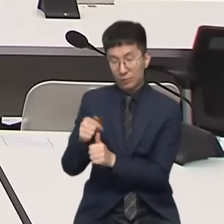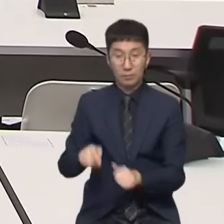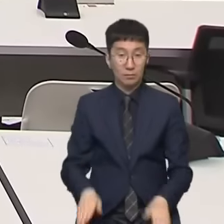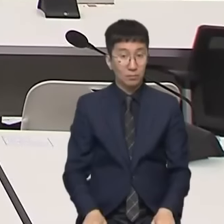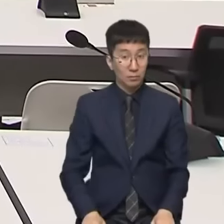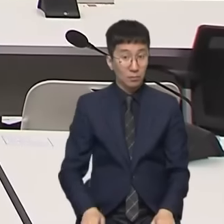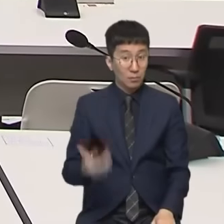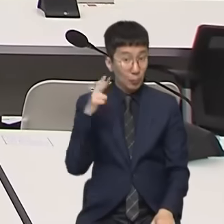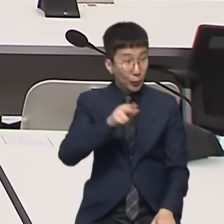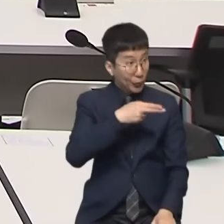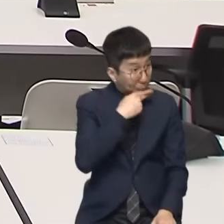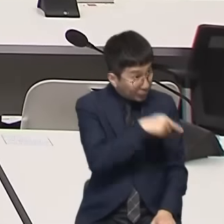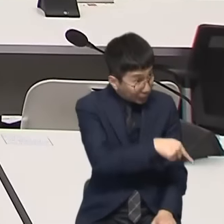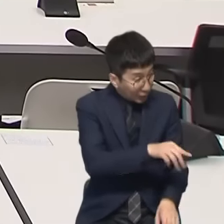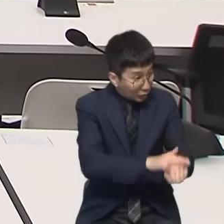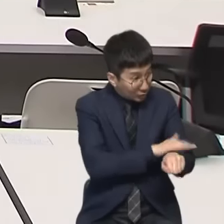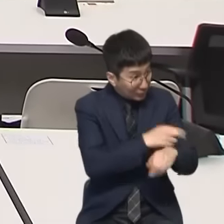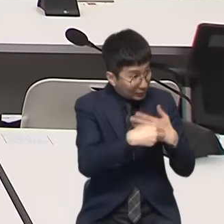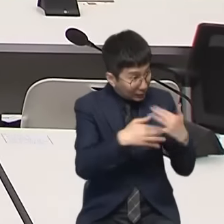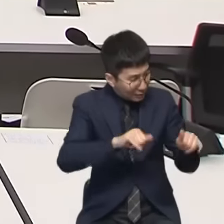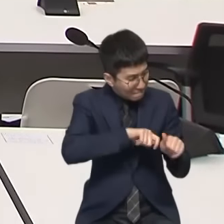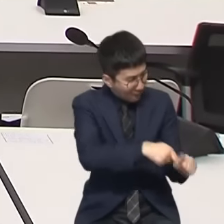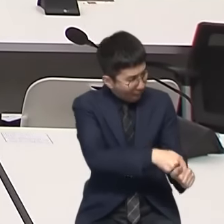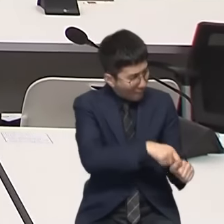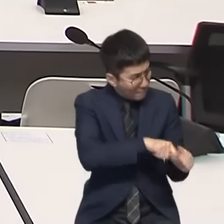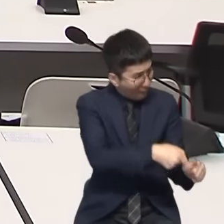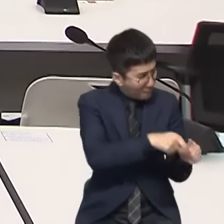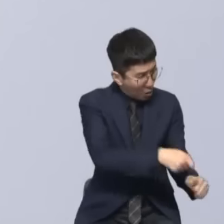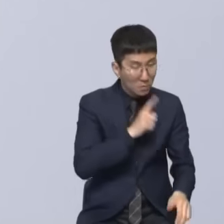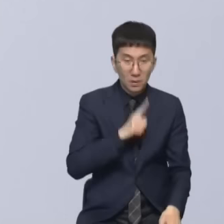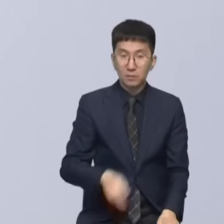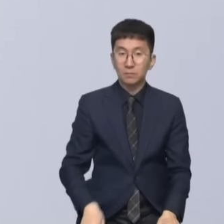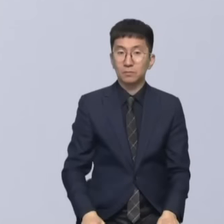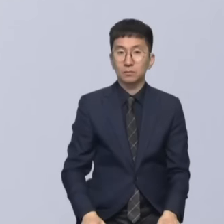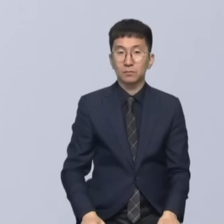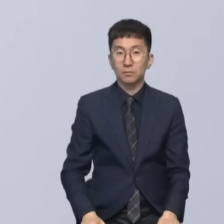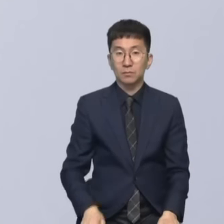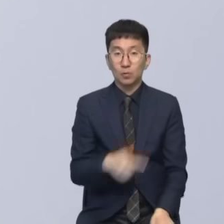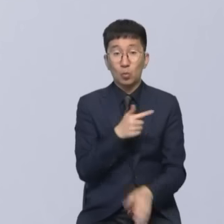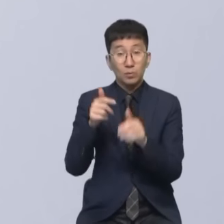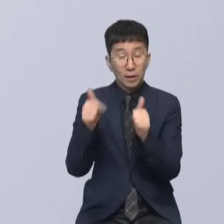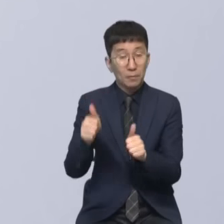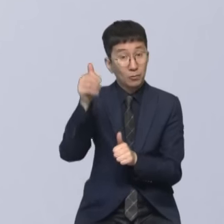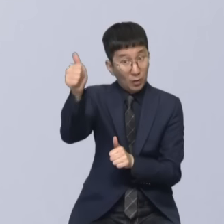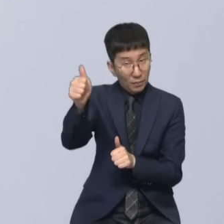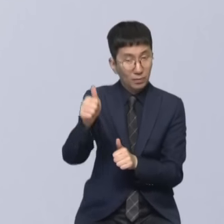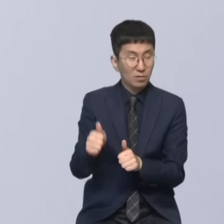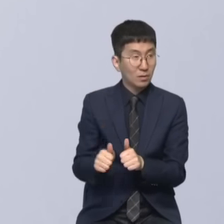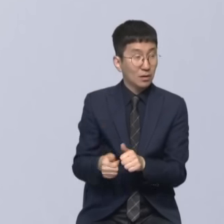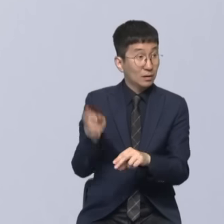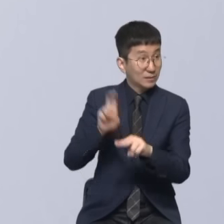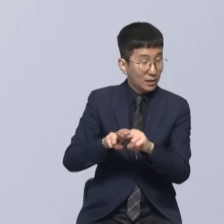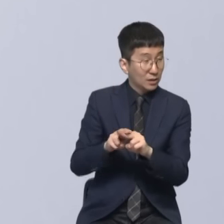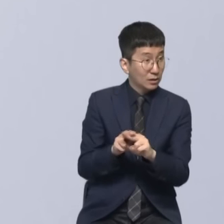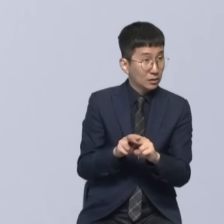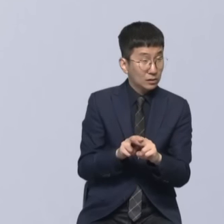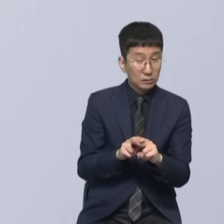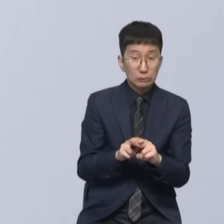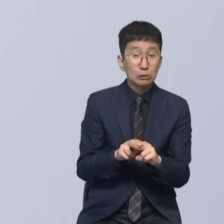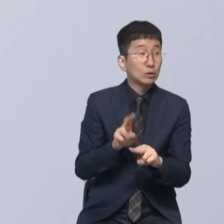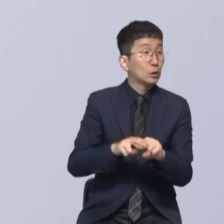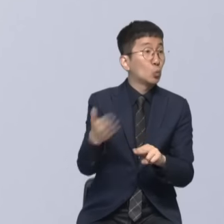복귀하지 않은 전공의들에게 처분이 불가피하다고 압박하는 동시에 대법관 자리 회유 발언을 한 이면택